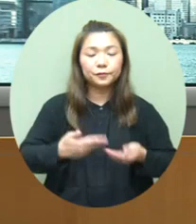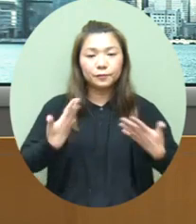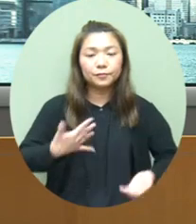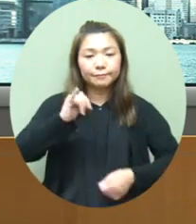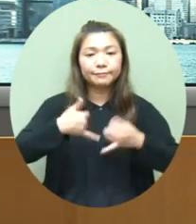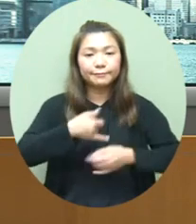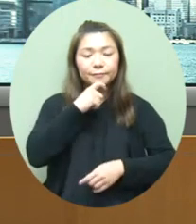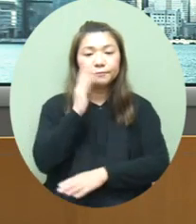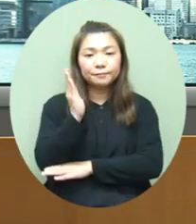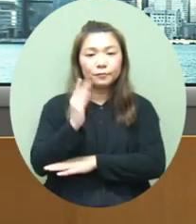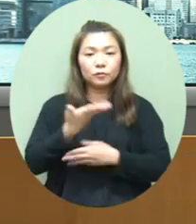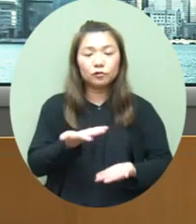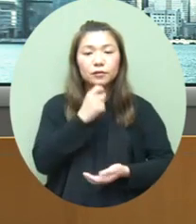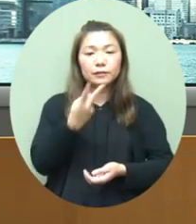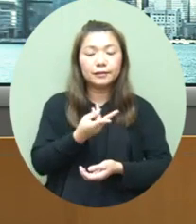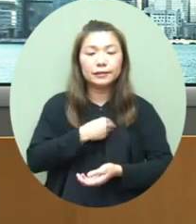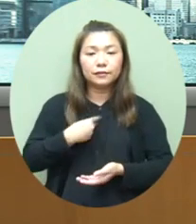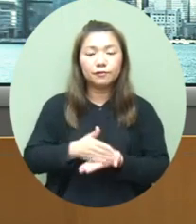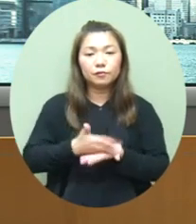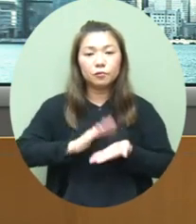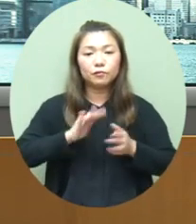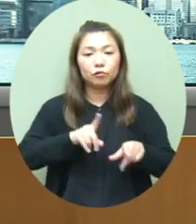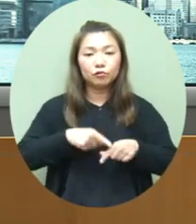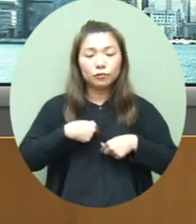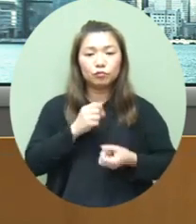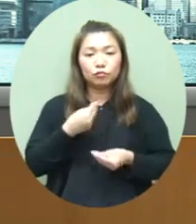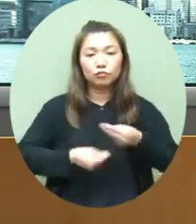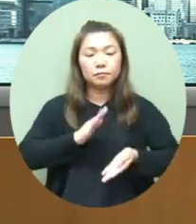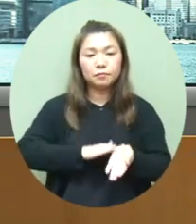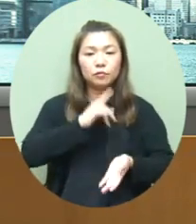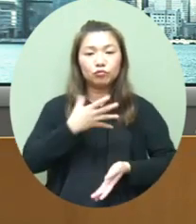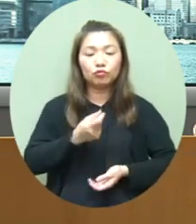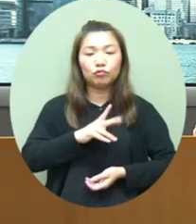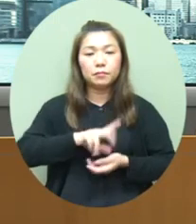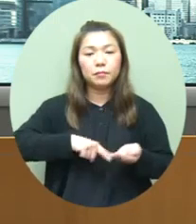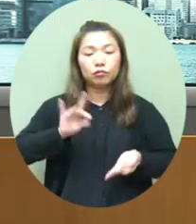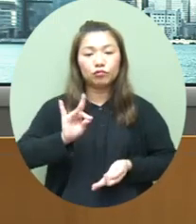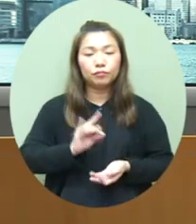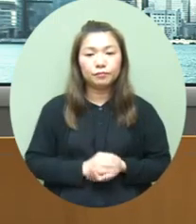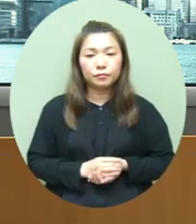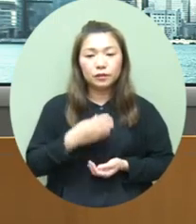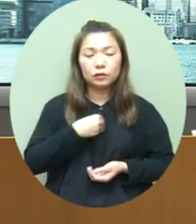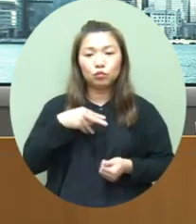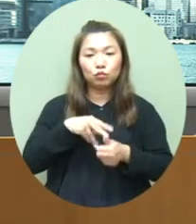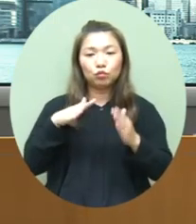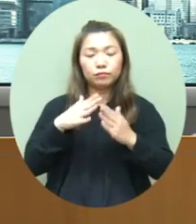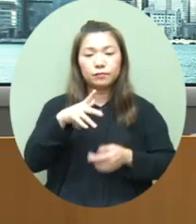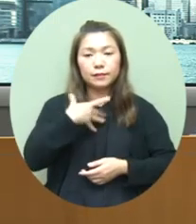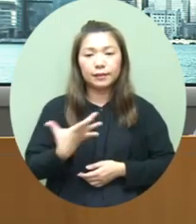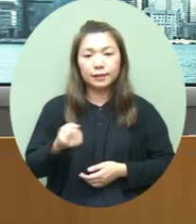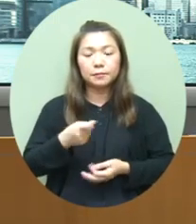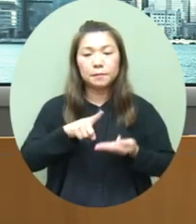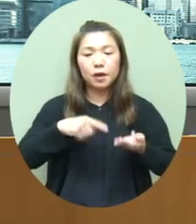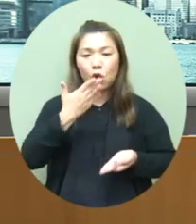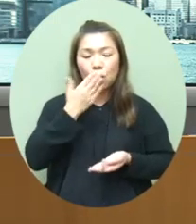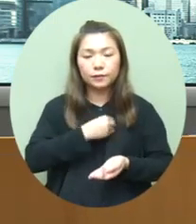欢迎大家出席今日嘅简报会。台上面两位医生分别系卫生防护中心传染病处主任张竹君医生，同埋医院管理局总行政经理